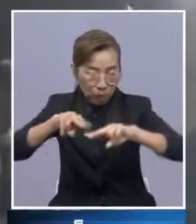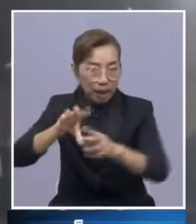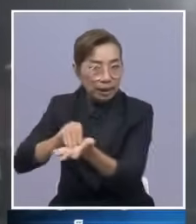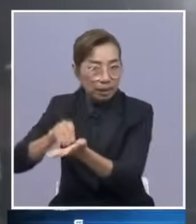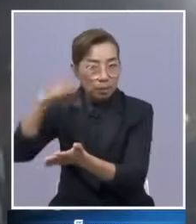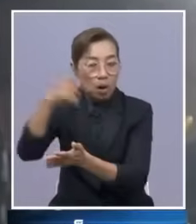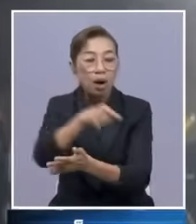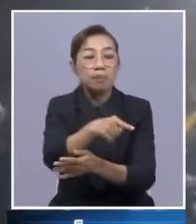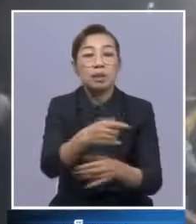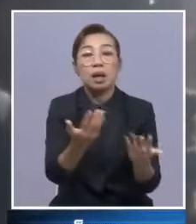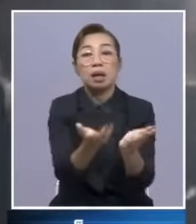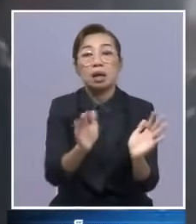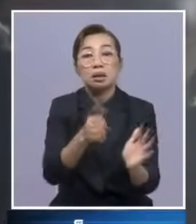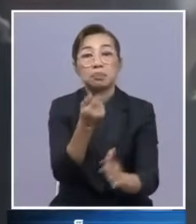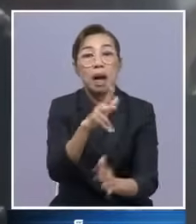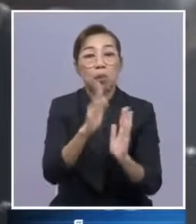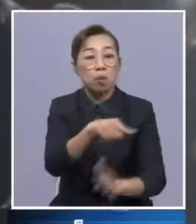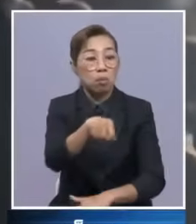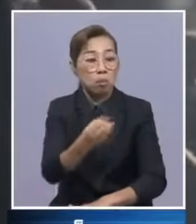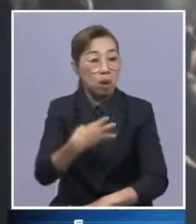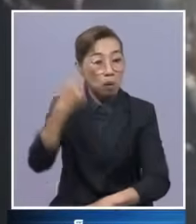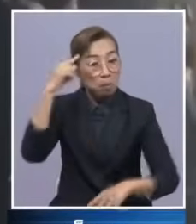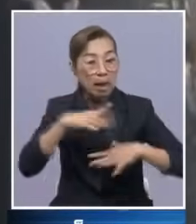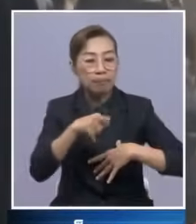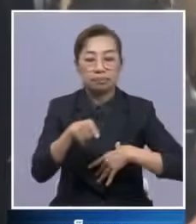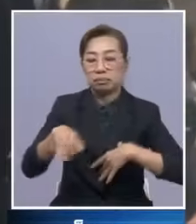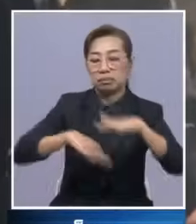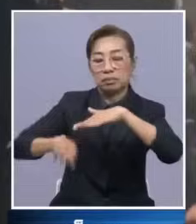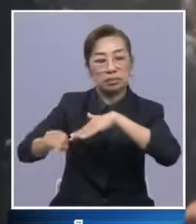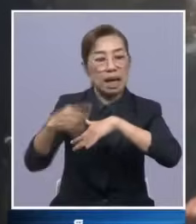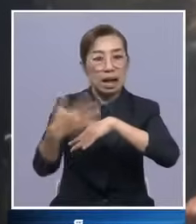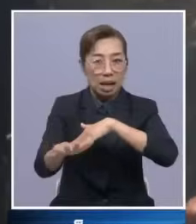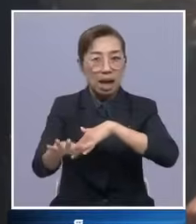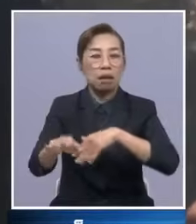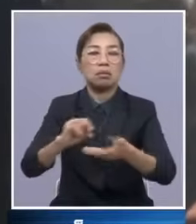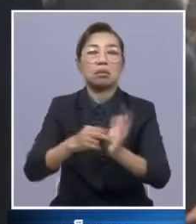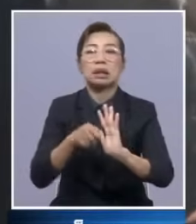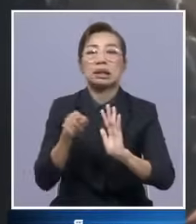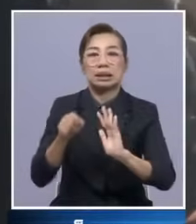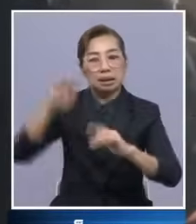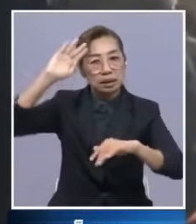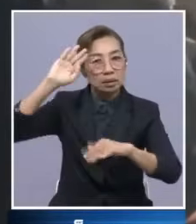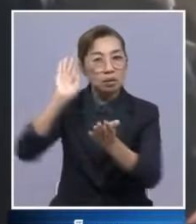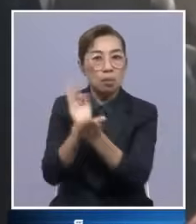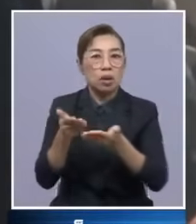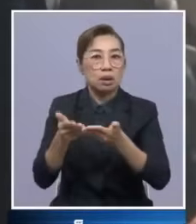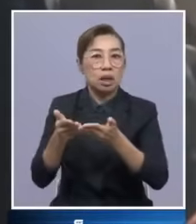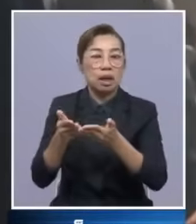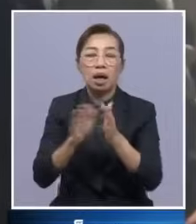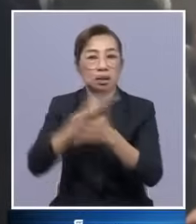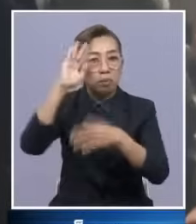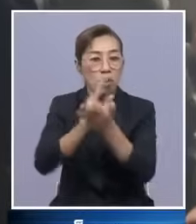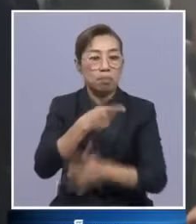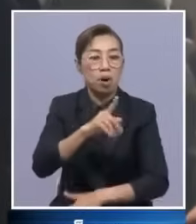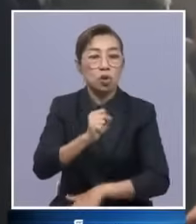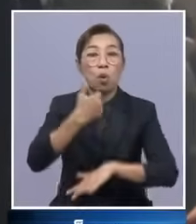งจะปฏิเสธข้อกล่าวหาไม่ได้เพราะของกลางมันมัดตัวอยู่แล้วนี่คือคำให้สัมภาษณ์ของผู้บัญชาการตำรวจปราบปรามยาเสพติด